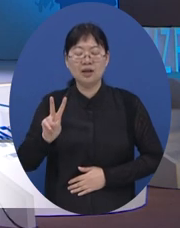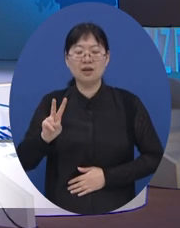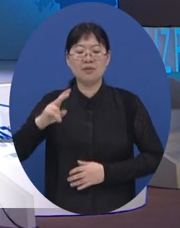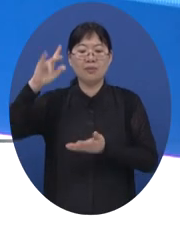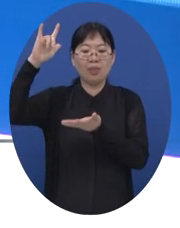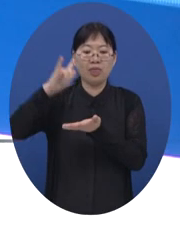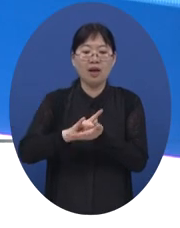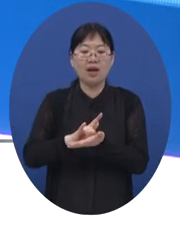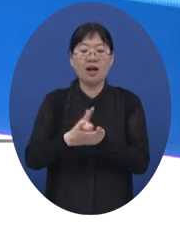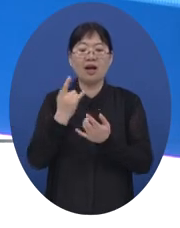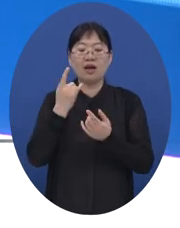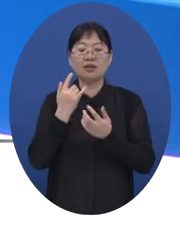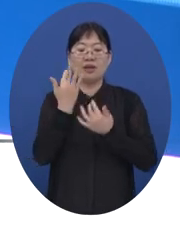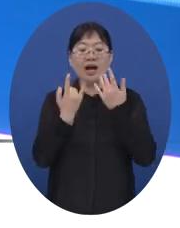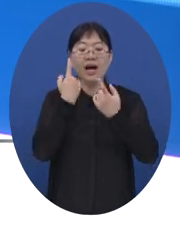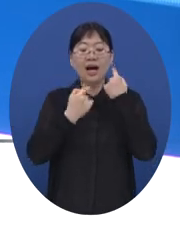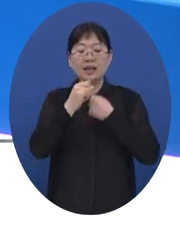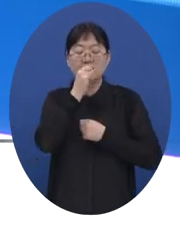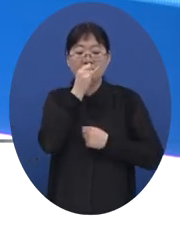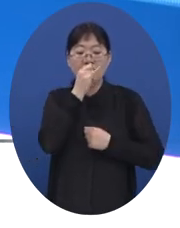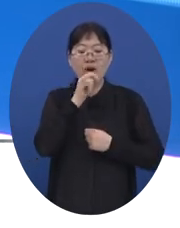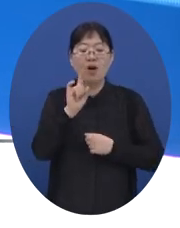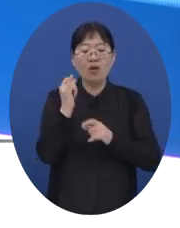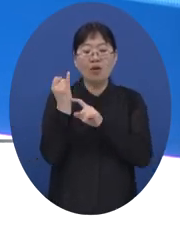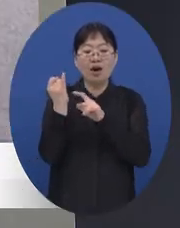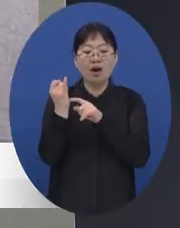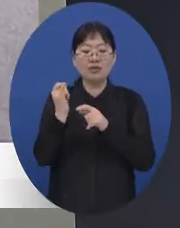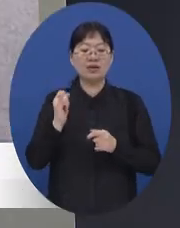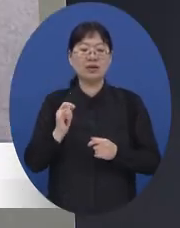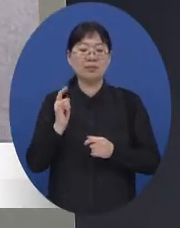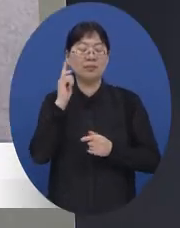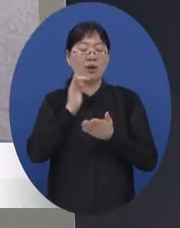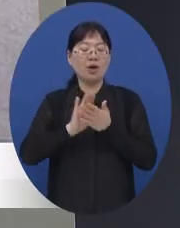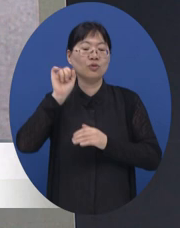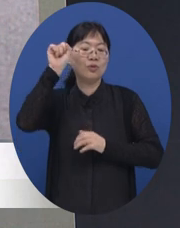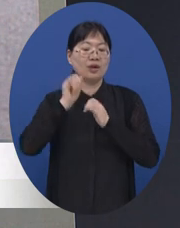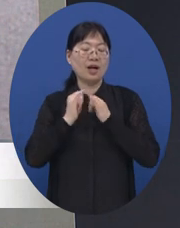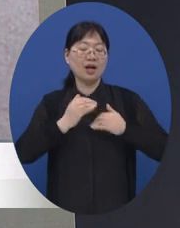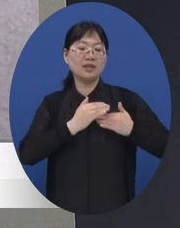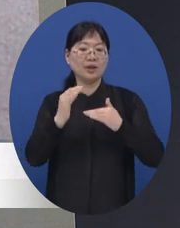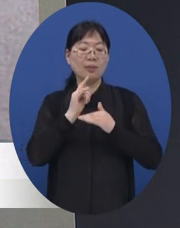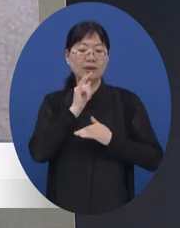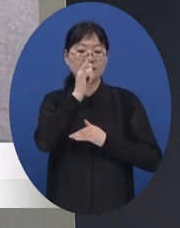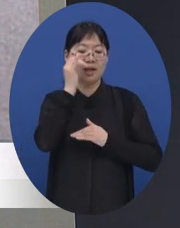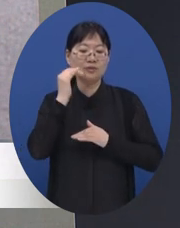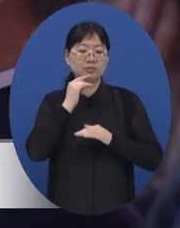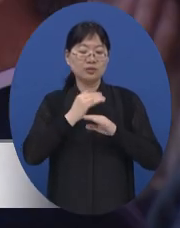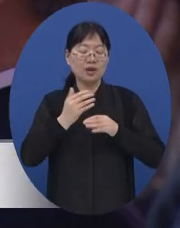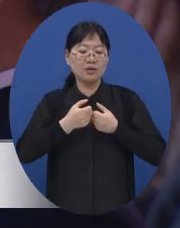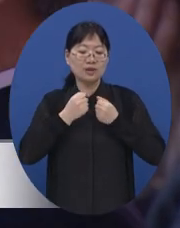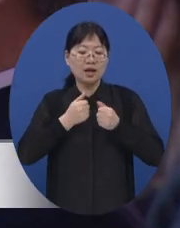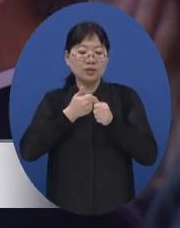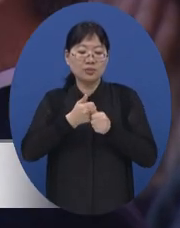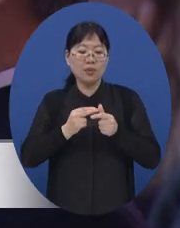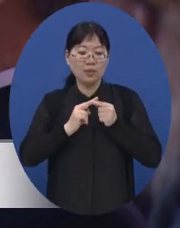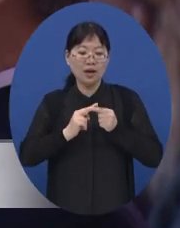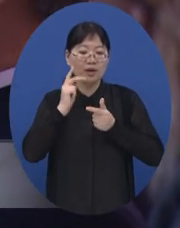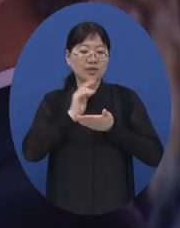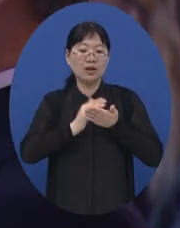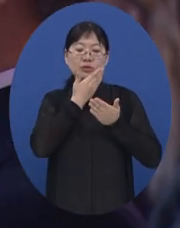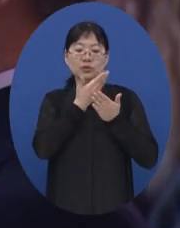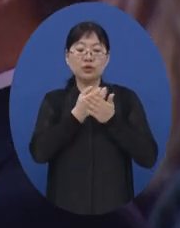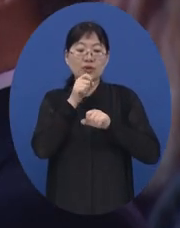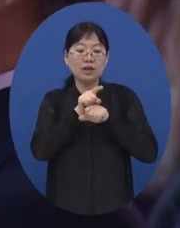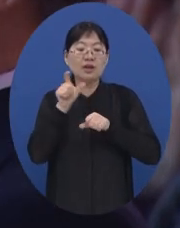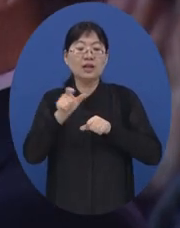입었던 판 t 캠프 여사는 트라우마와 표가 운동가가 된 과정 등을 이야기하며 남북한 분단 극복과 평화의 중요성을